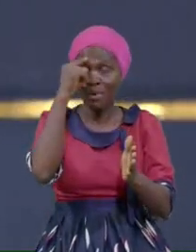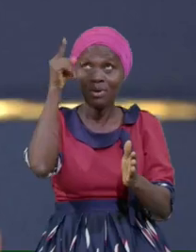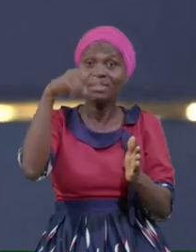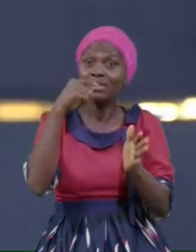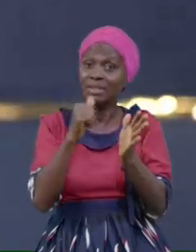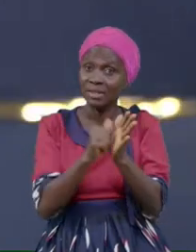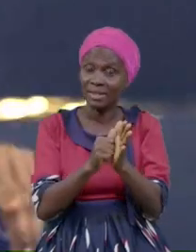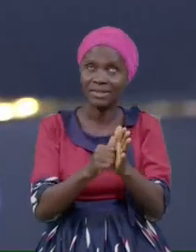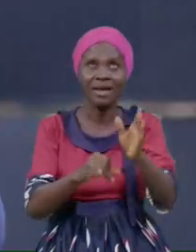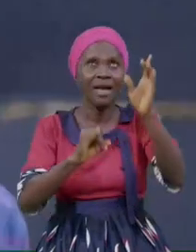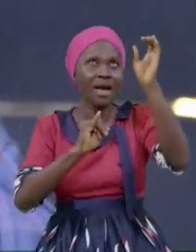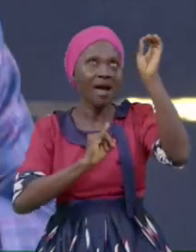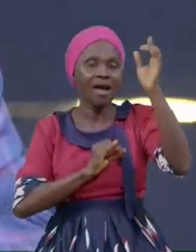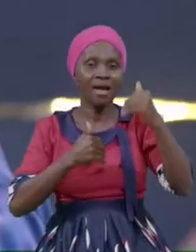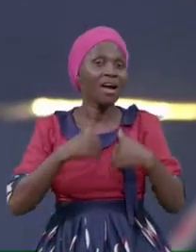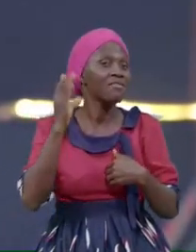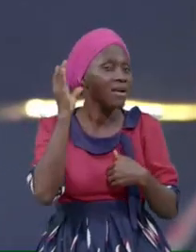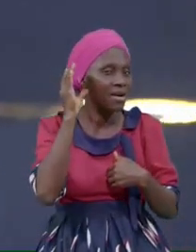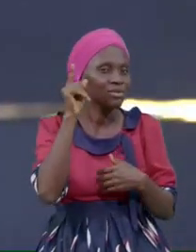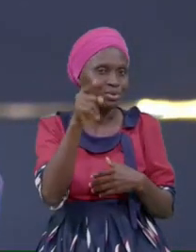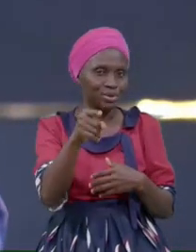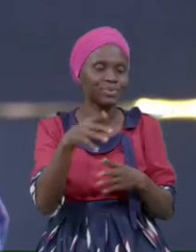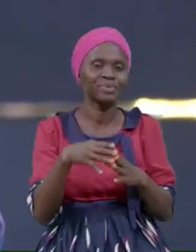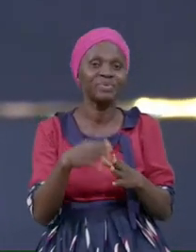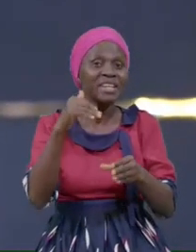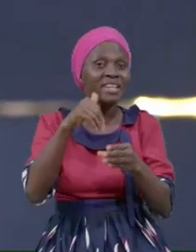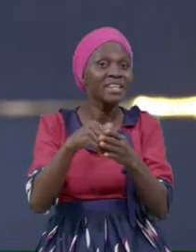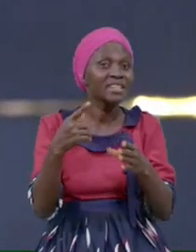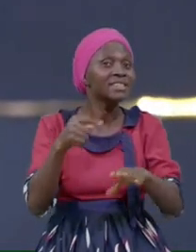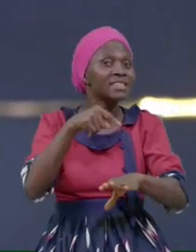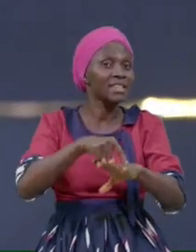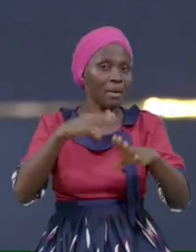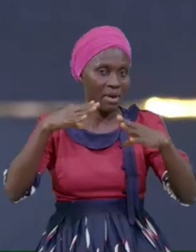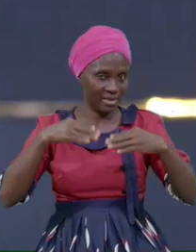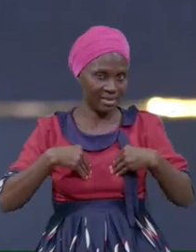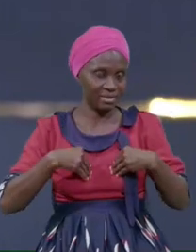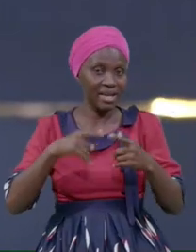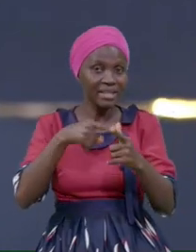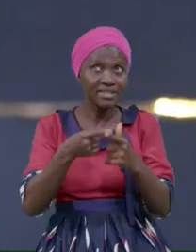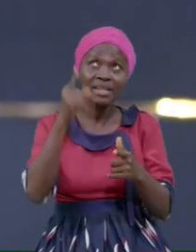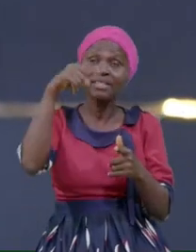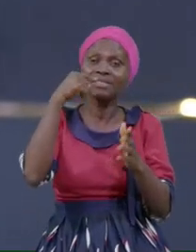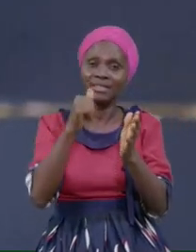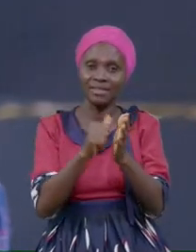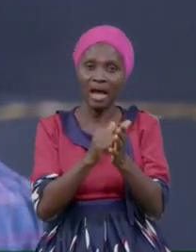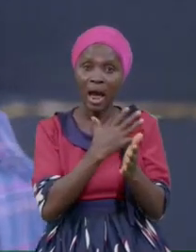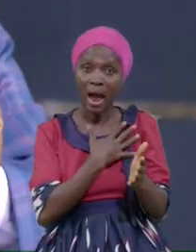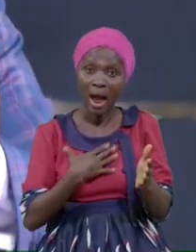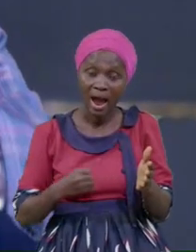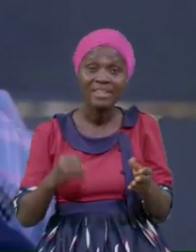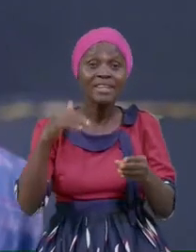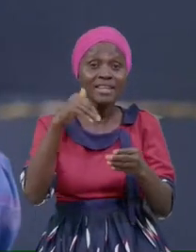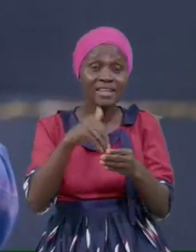dit, au temps favorable, je t'ai exaucé. Et il dit, au jour du